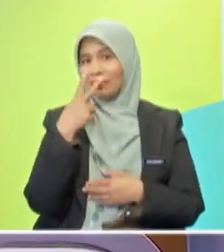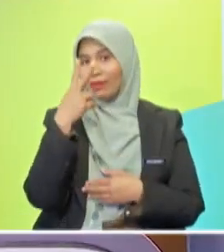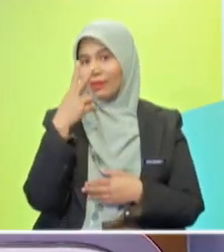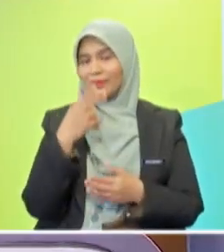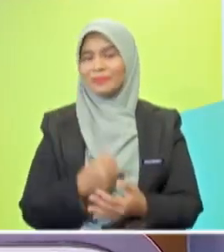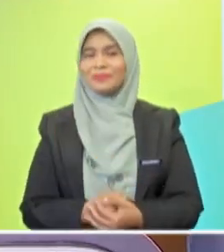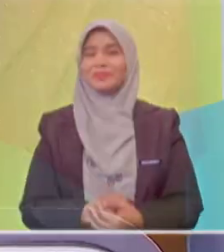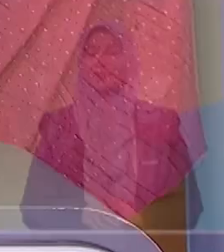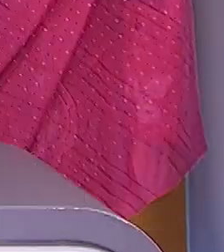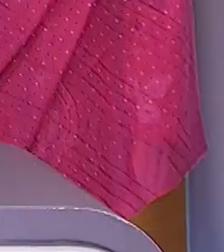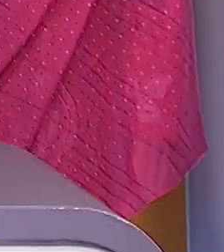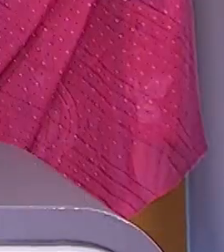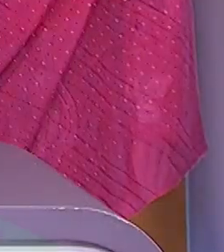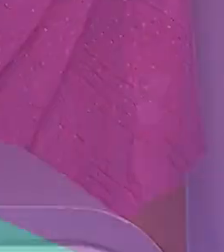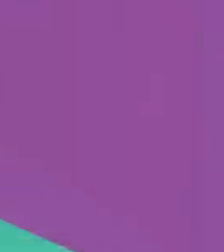kita.